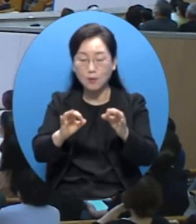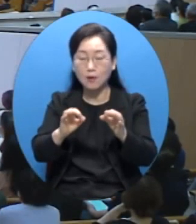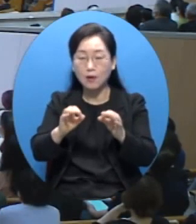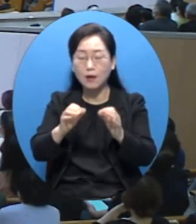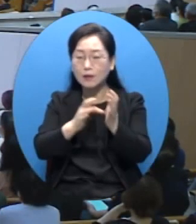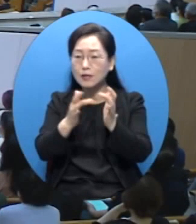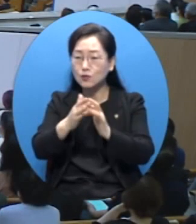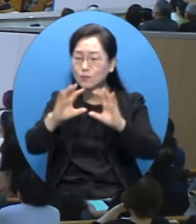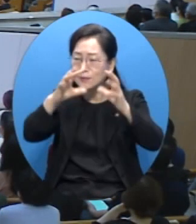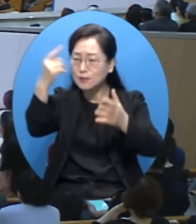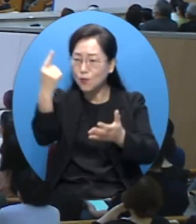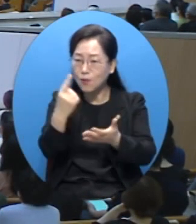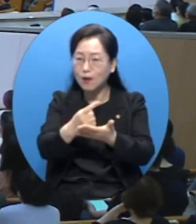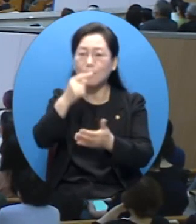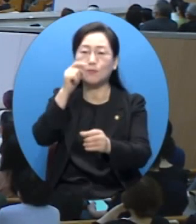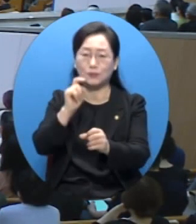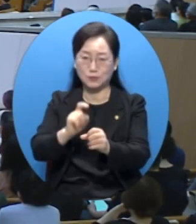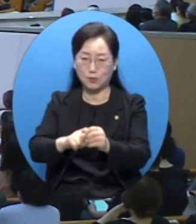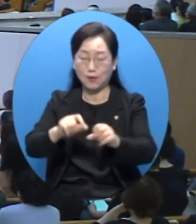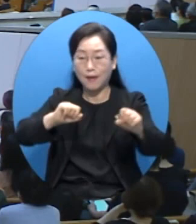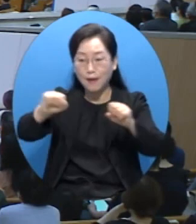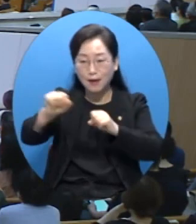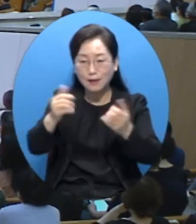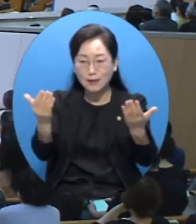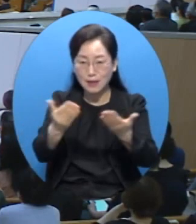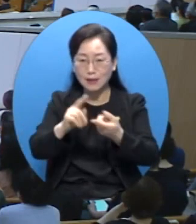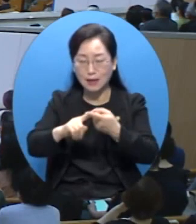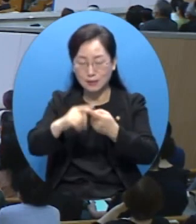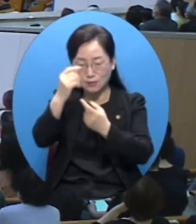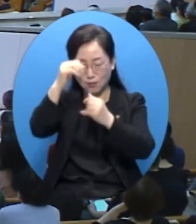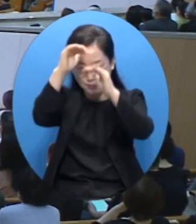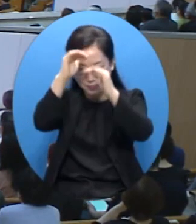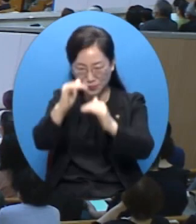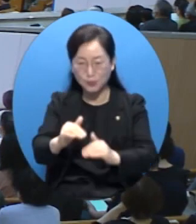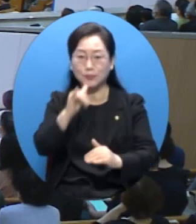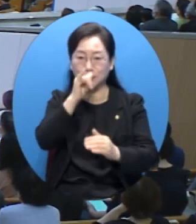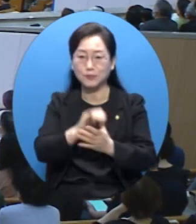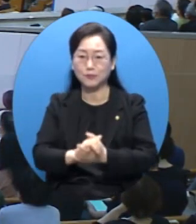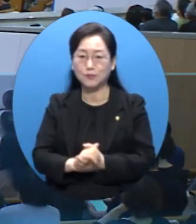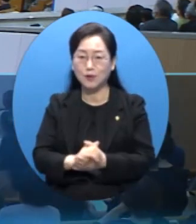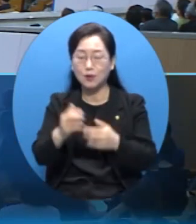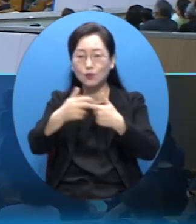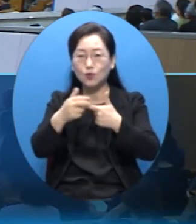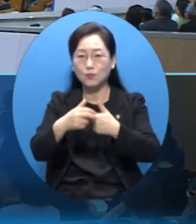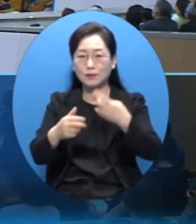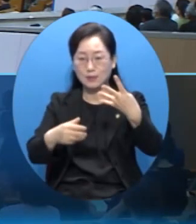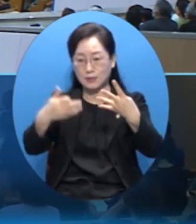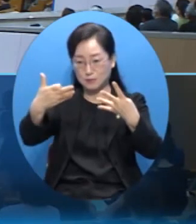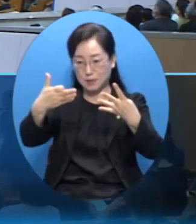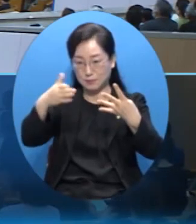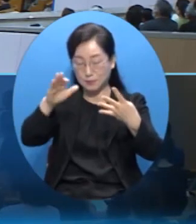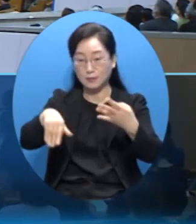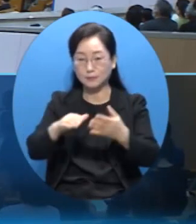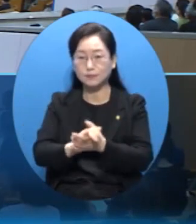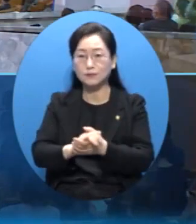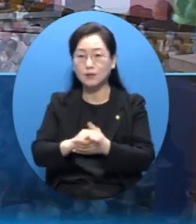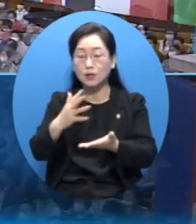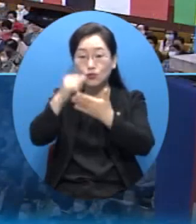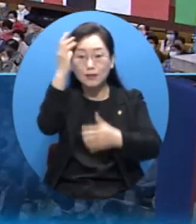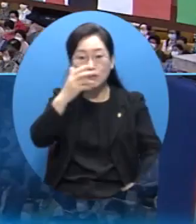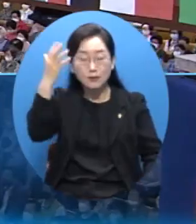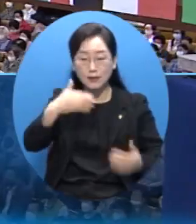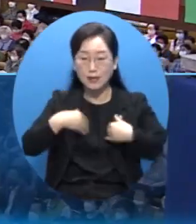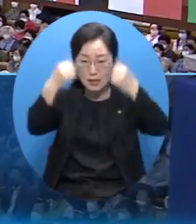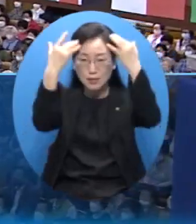오신 목적과 그 행하실 일에 대한 설명이 나와 있습니다. 누가복음 4장 18절 19절을 말씀합니다. 주의 성령이